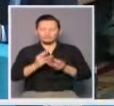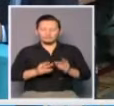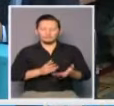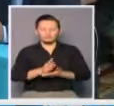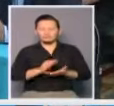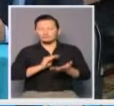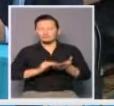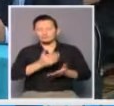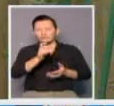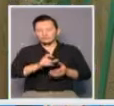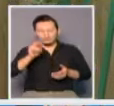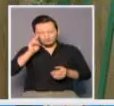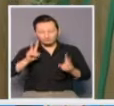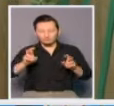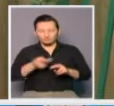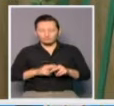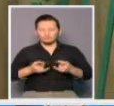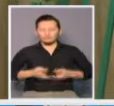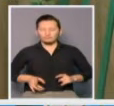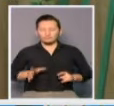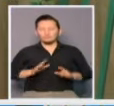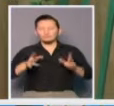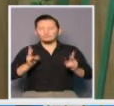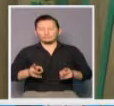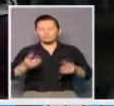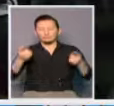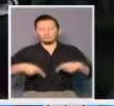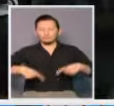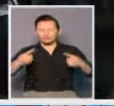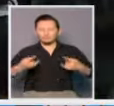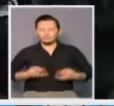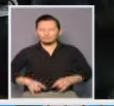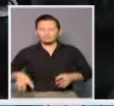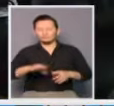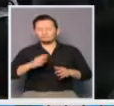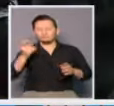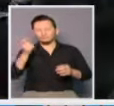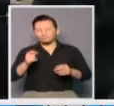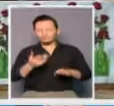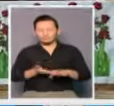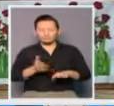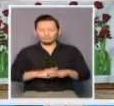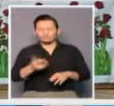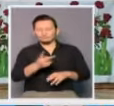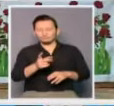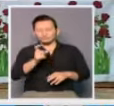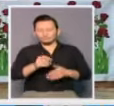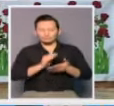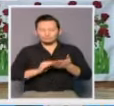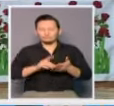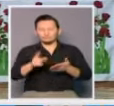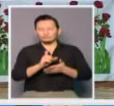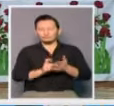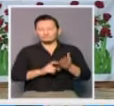произведений писателей учащимися. Родившиеся в жестоких годах репрессии, детство которых забрала суровая война, оба атырауских поэта являются